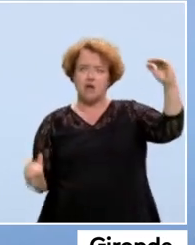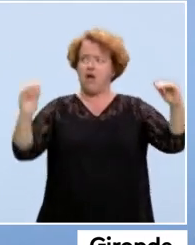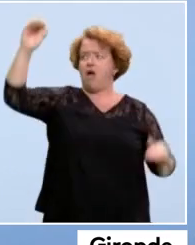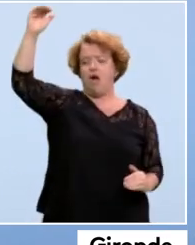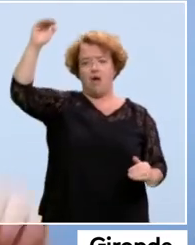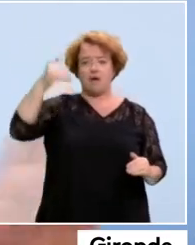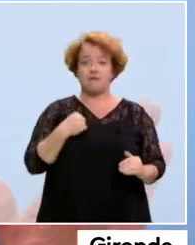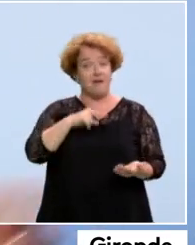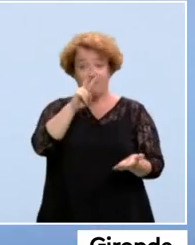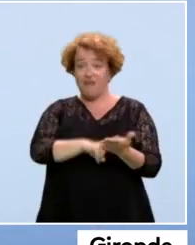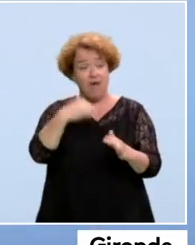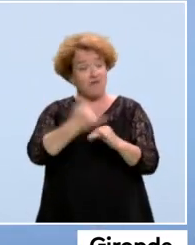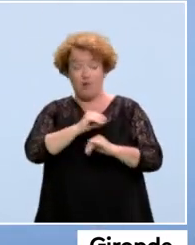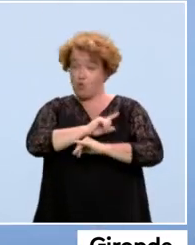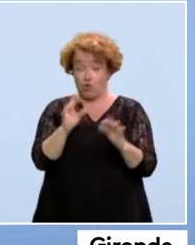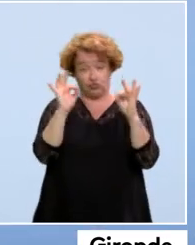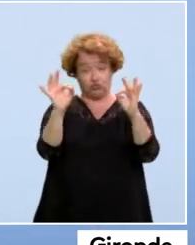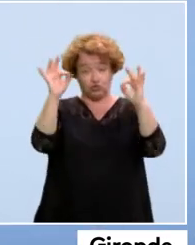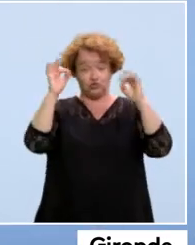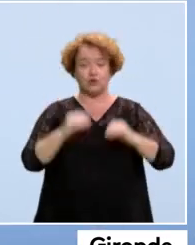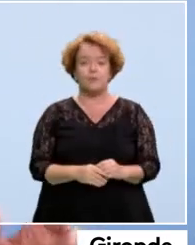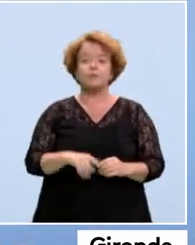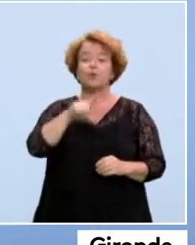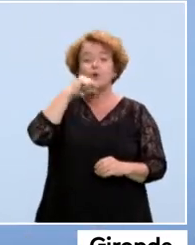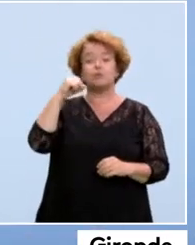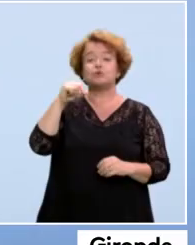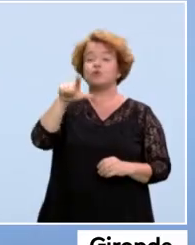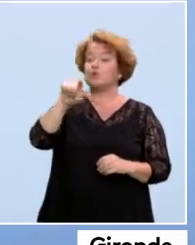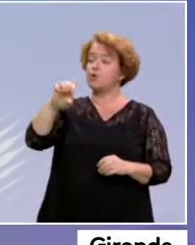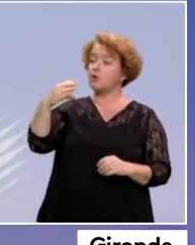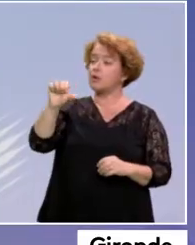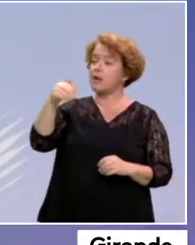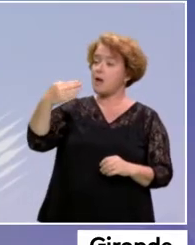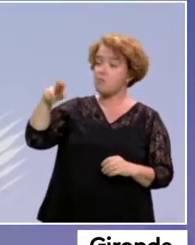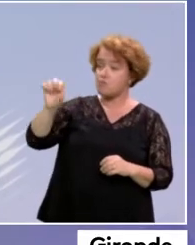vrai défaut pierre le camion n'est pas d'accord Pierre Le Camus oublié